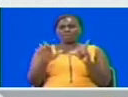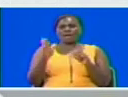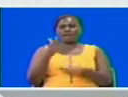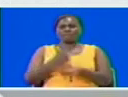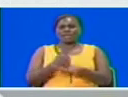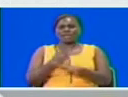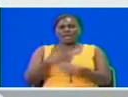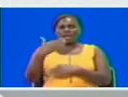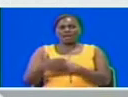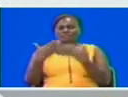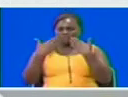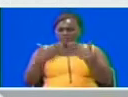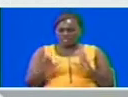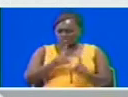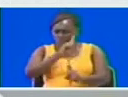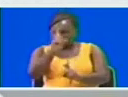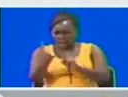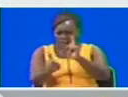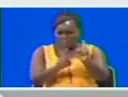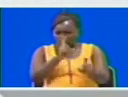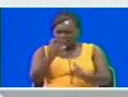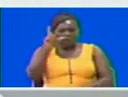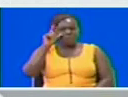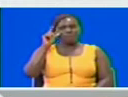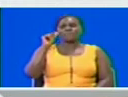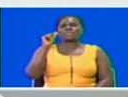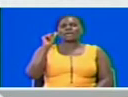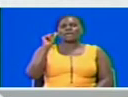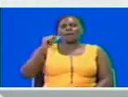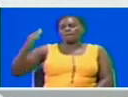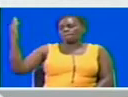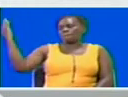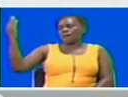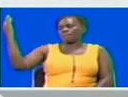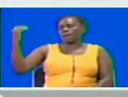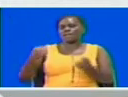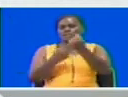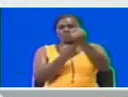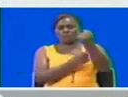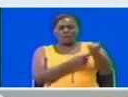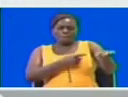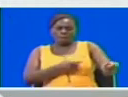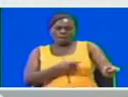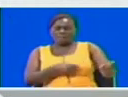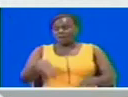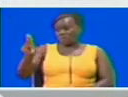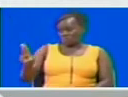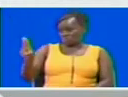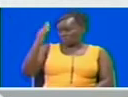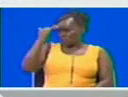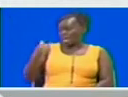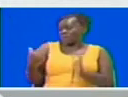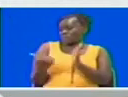ambaye baada ya kukamilisha kikao na maafisa wa upelelezi huko Mombasa, aliwahutubia wafuasi wake huku akimlaumu Rais Uhuru Kenyatta kwa